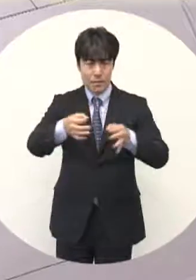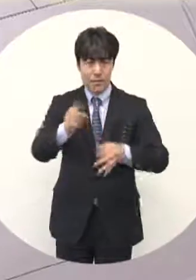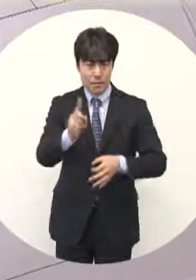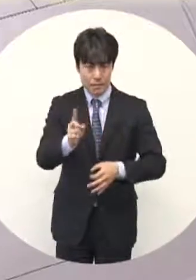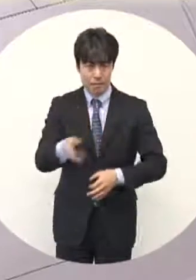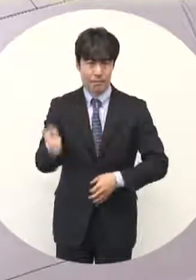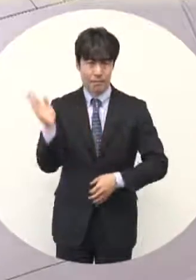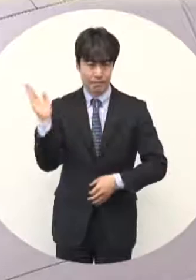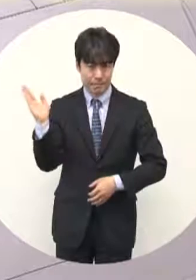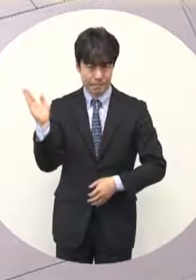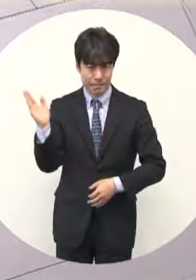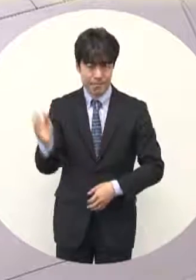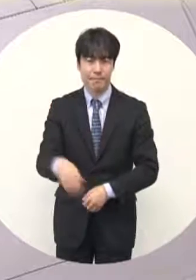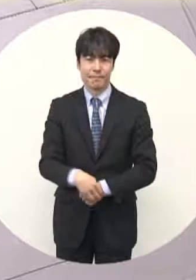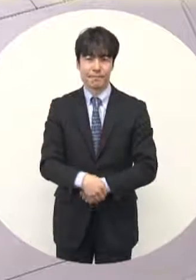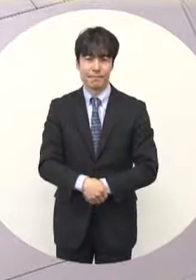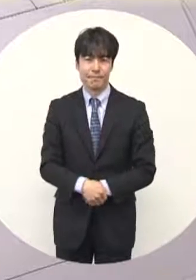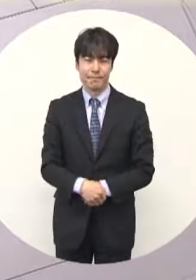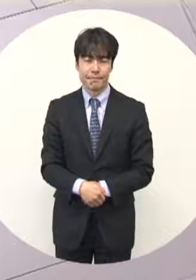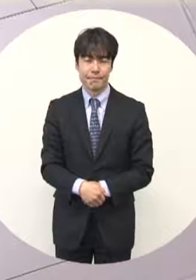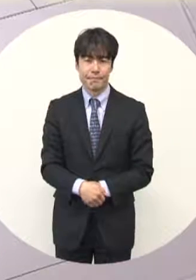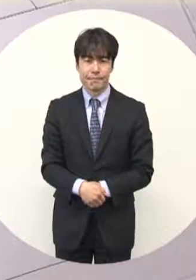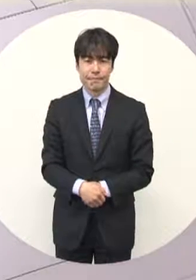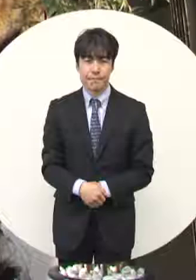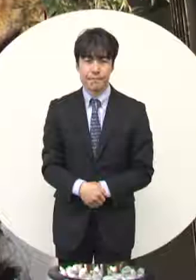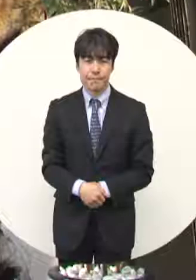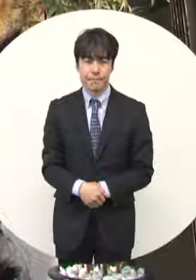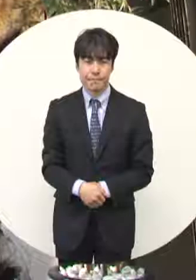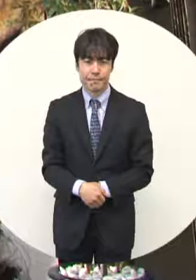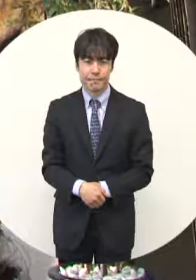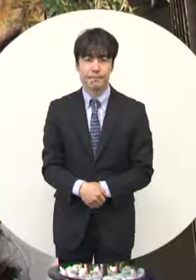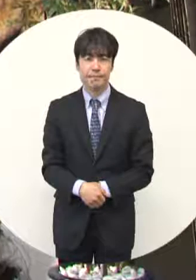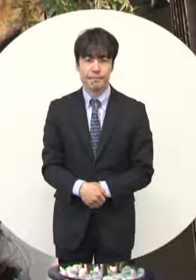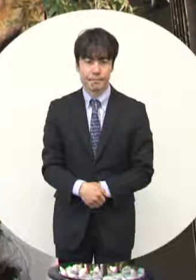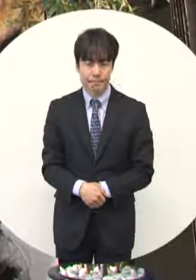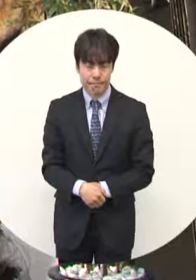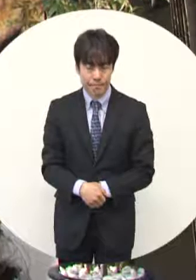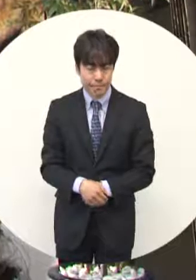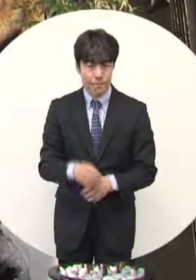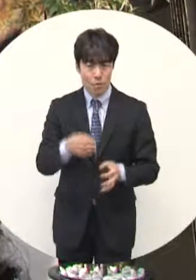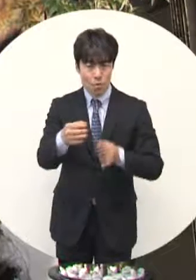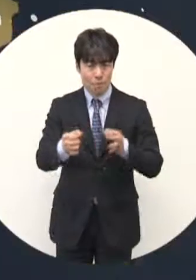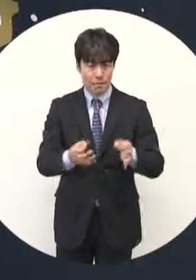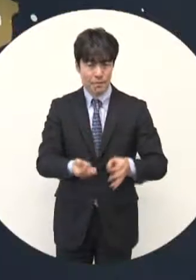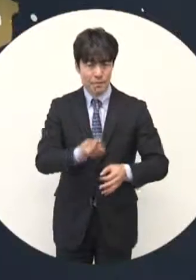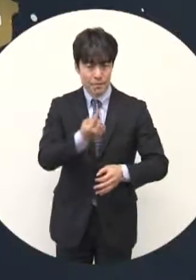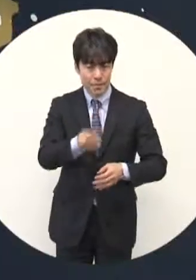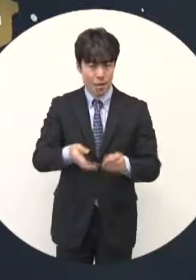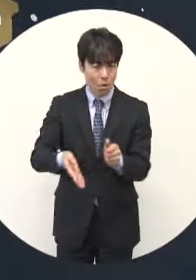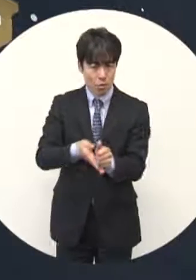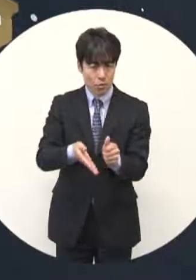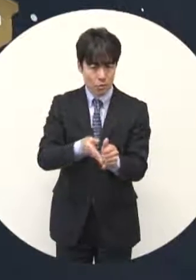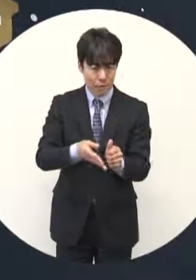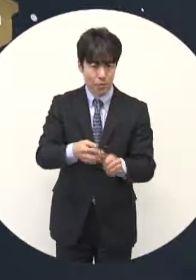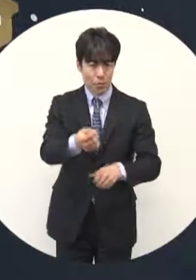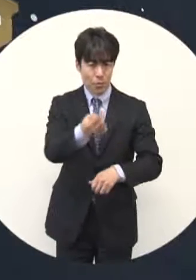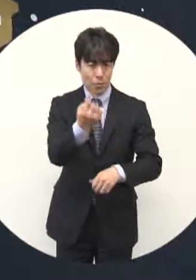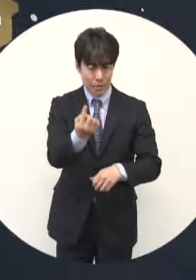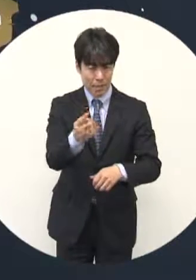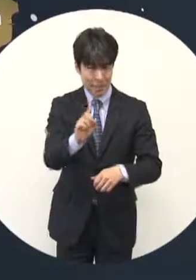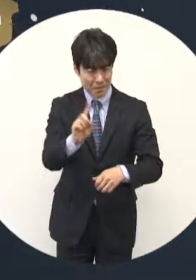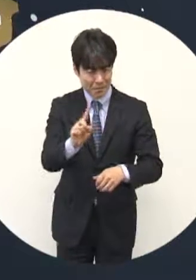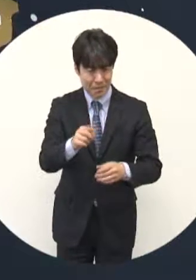鉄板餃子堂満天食堂。早速お店へ行っておすすめの一品をご紹介しましょう。